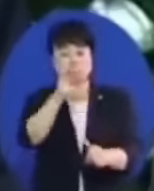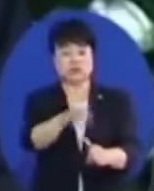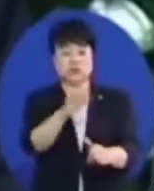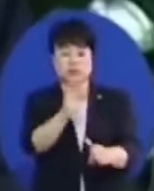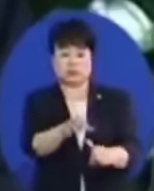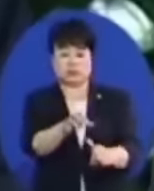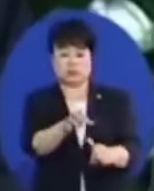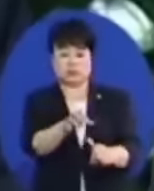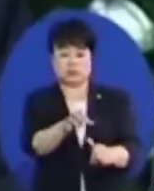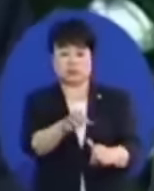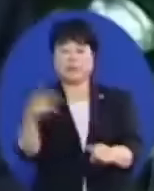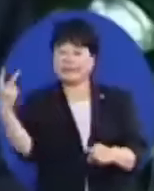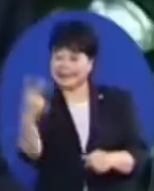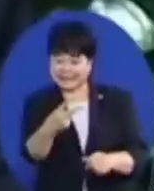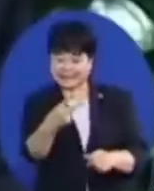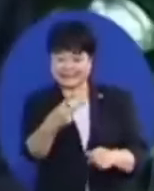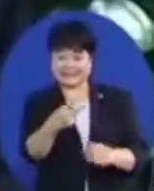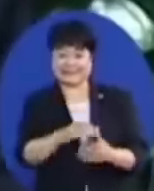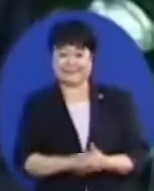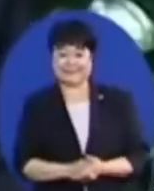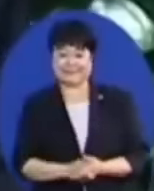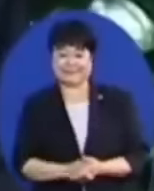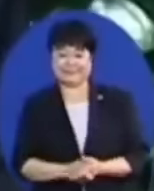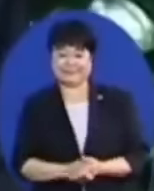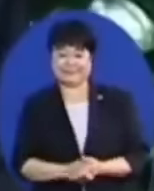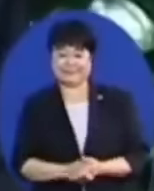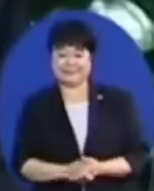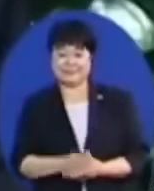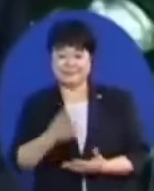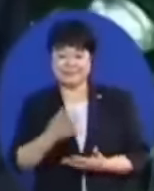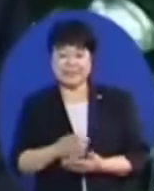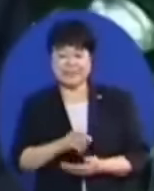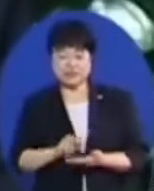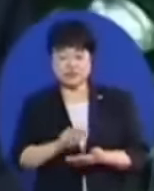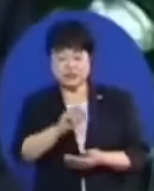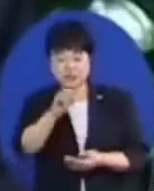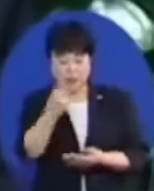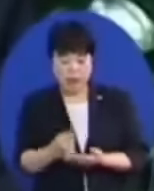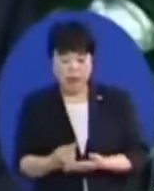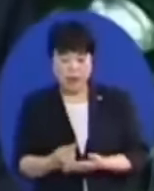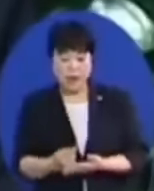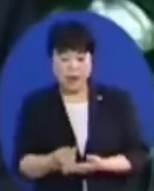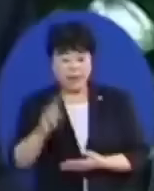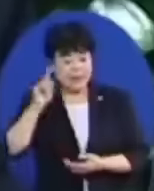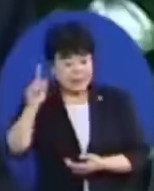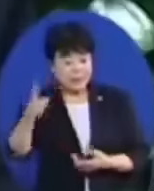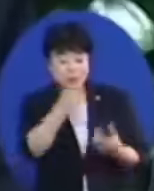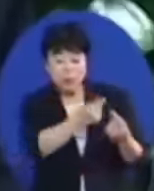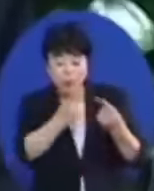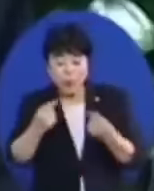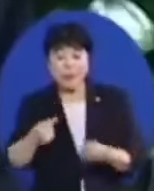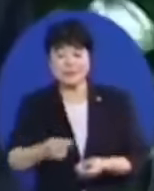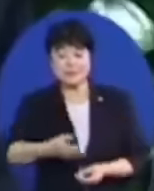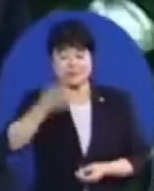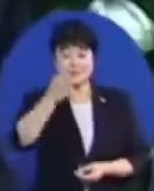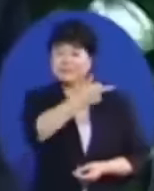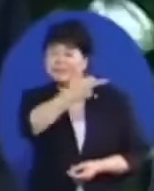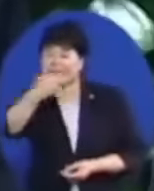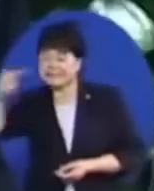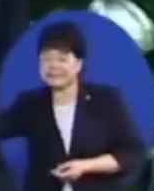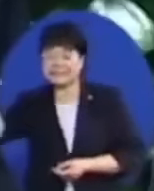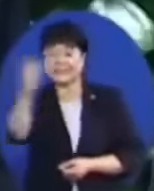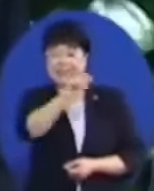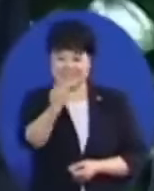꾸짖었습니다. 다시 논문을 새로 써오라 했습니다. 그 소녀는 다음날에도 똑같은 내용을 또